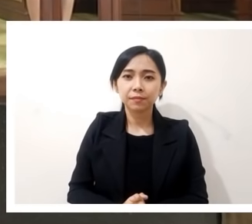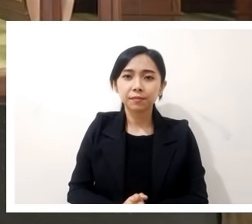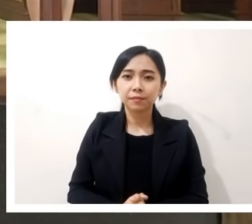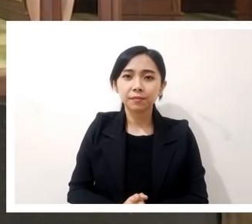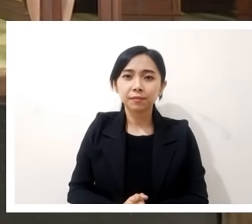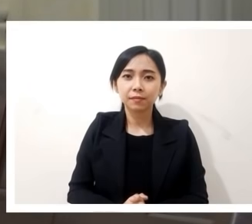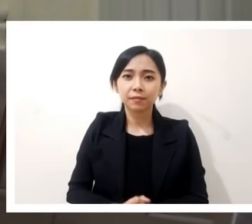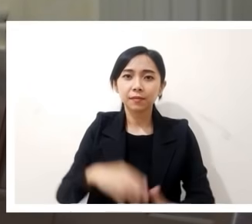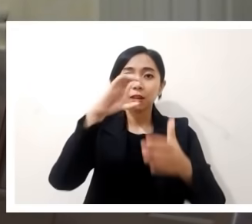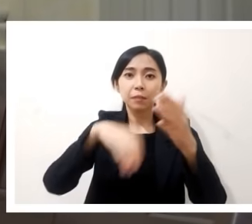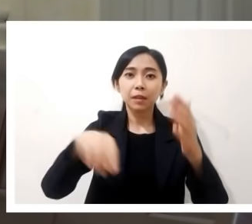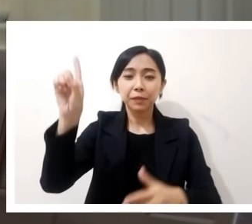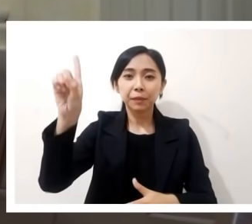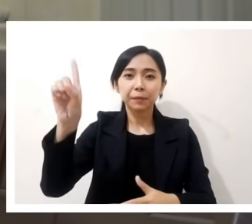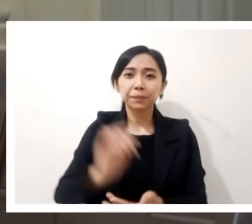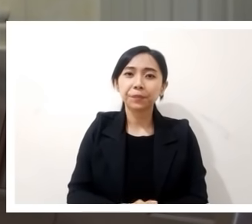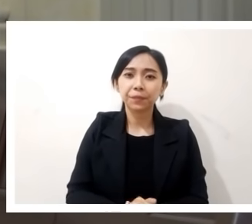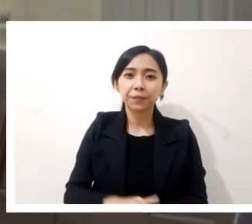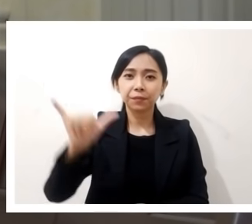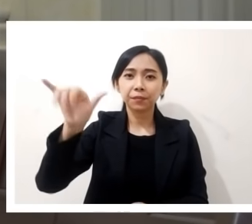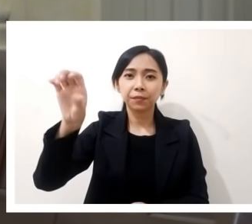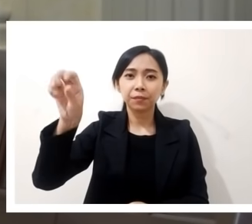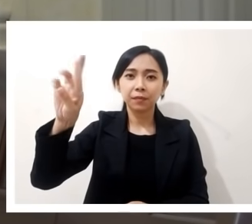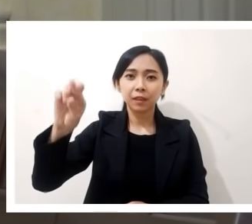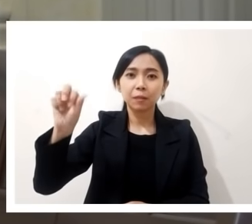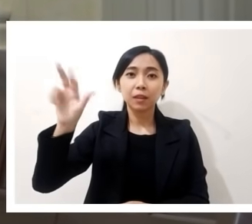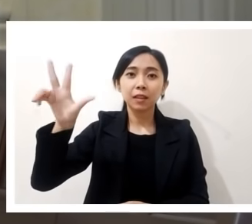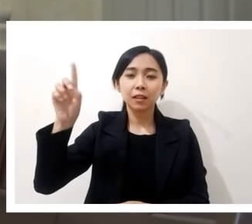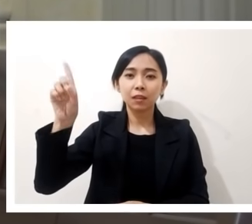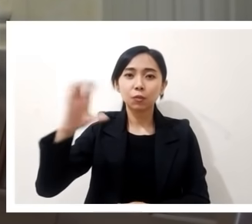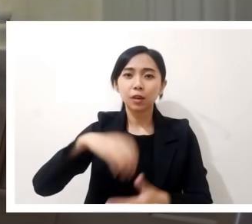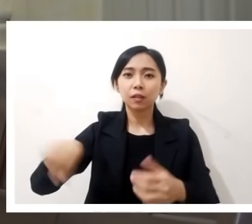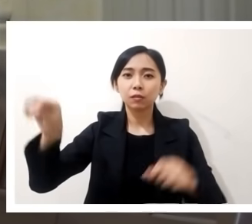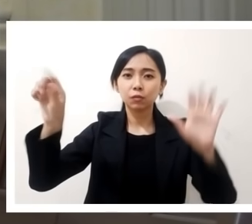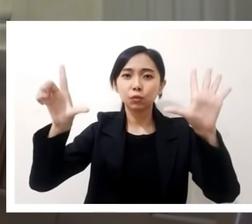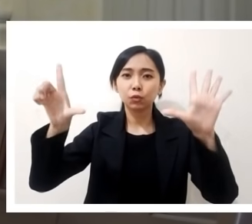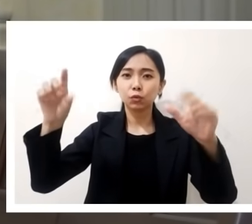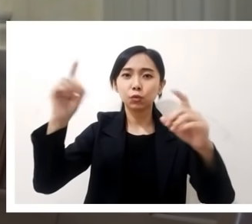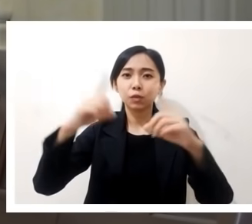Bacaan pertama dari kitab Yeremia 31 ayat 7-9.